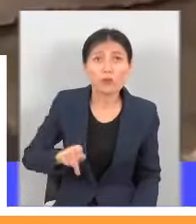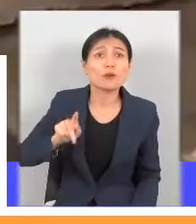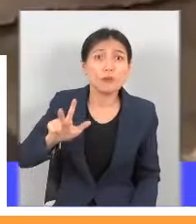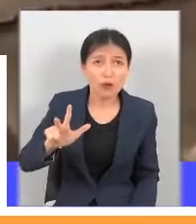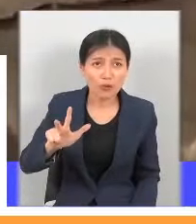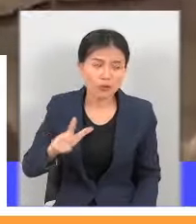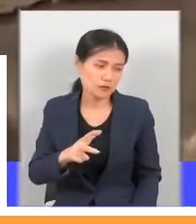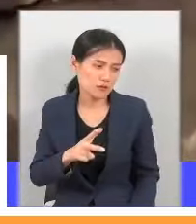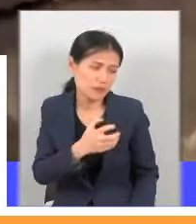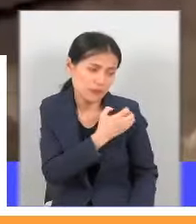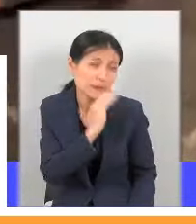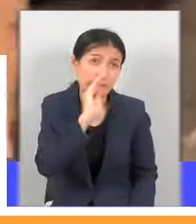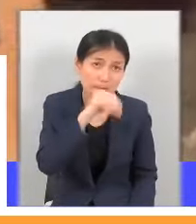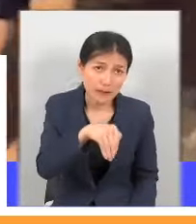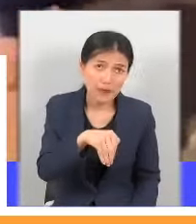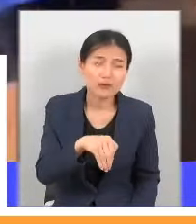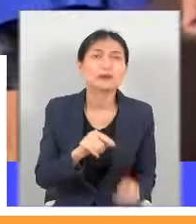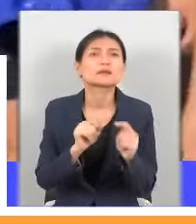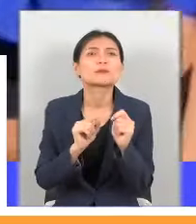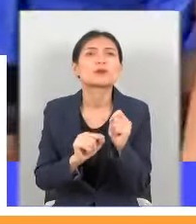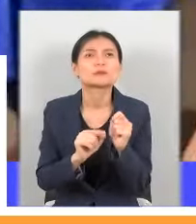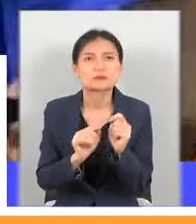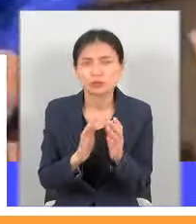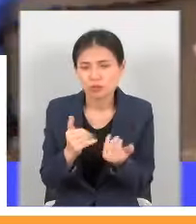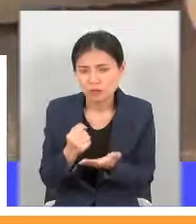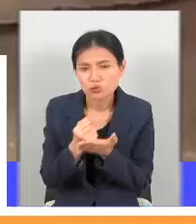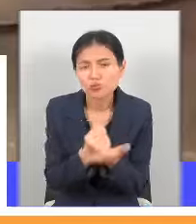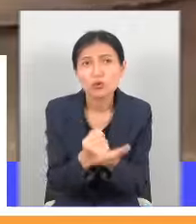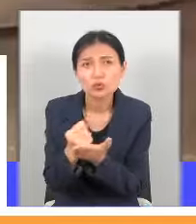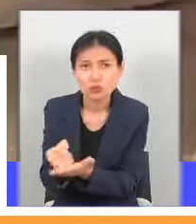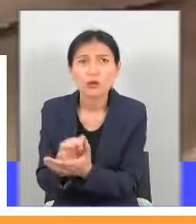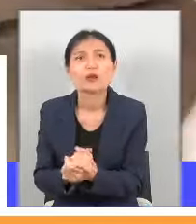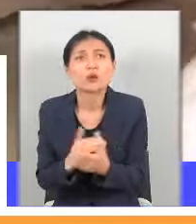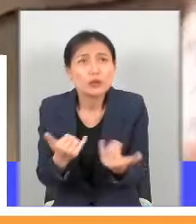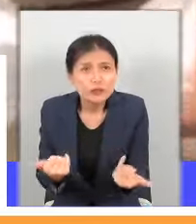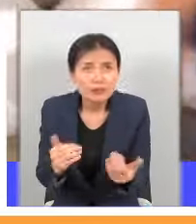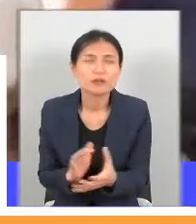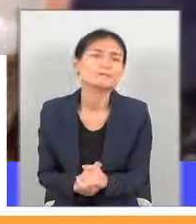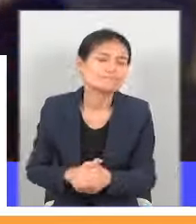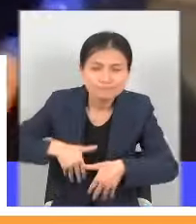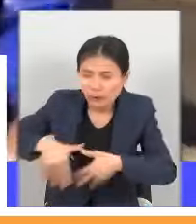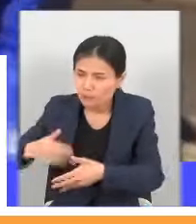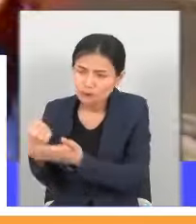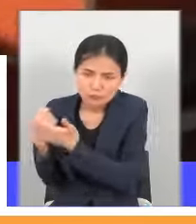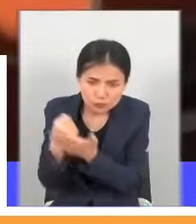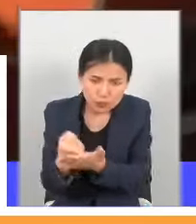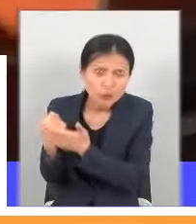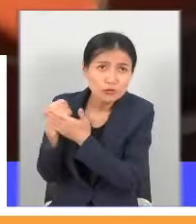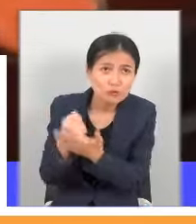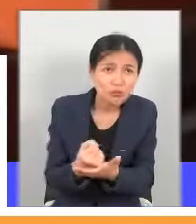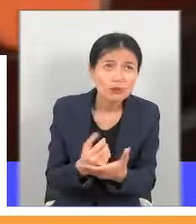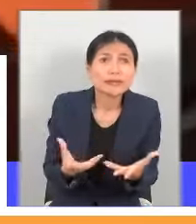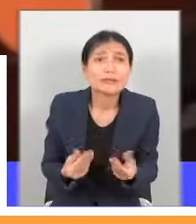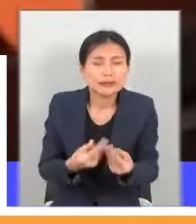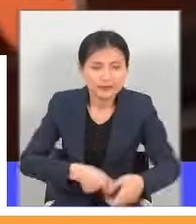ำบลแม่สายก็มาช่วยกันค่ะนี่พี่น้องประชาชนก็บอกกำลังเจ้าหน้าที่จะไม่พอเอามาช่วยกันอีกแรงกระสอบทรายมีเท่าไหร่เอาไปวางไว้ต